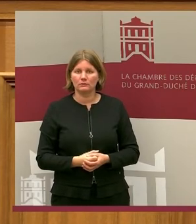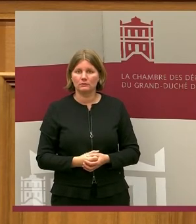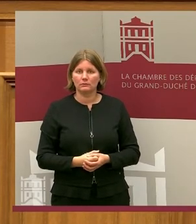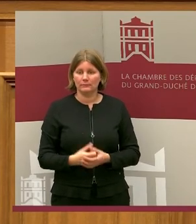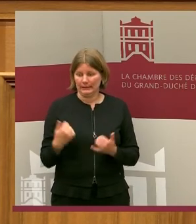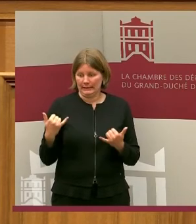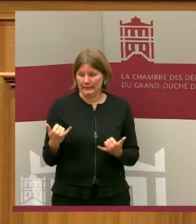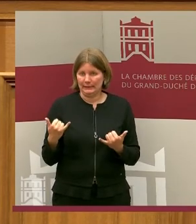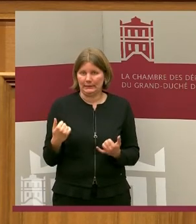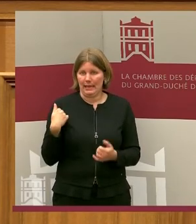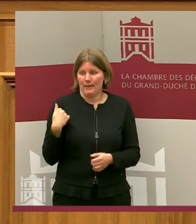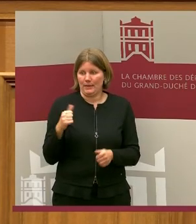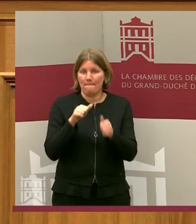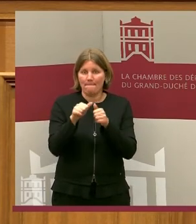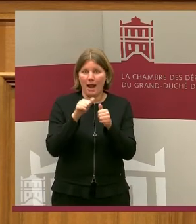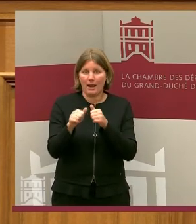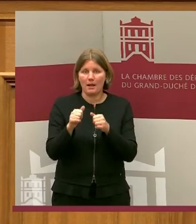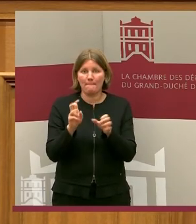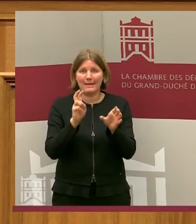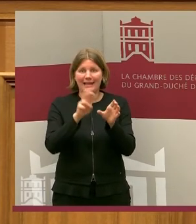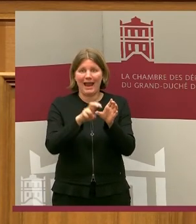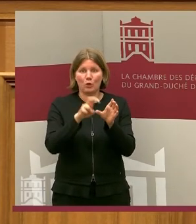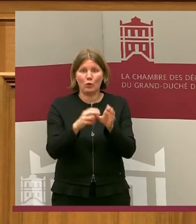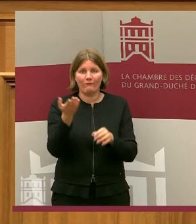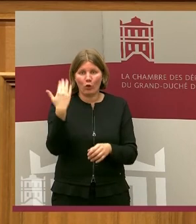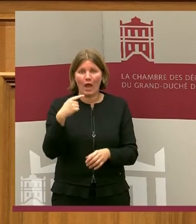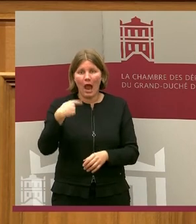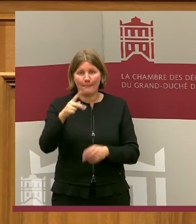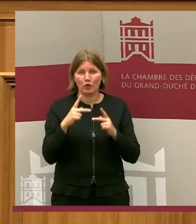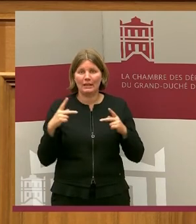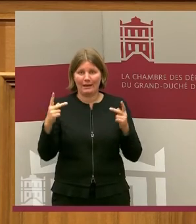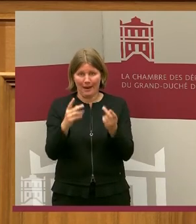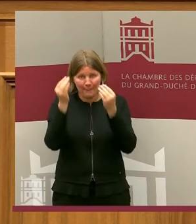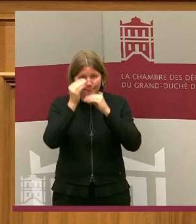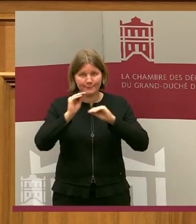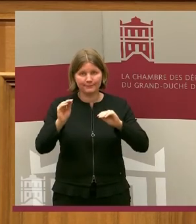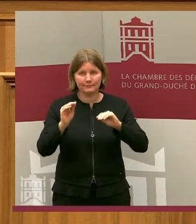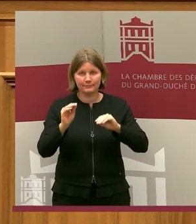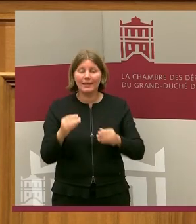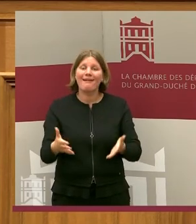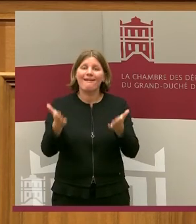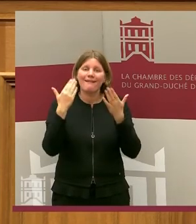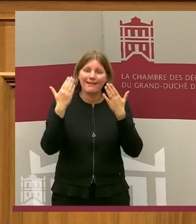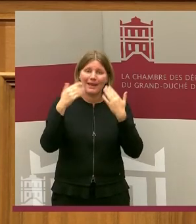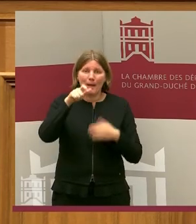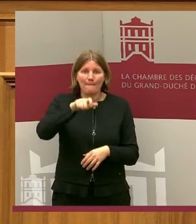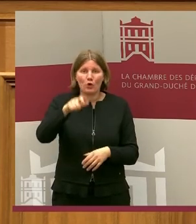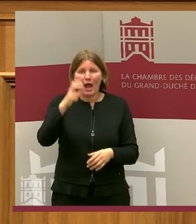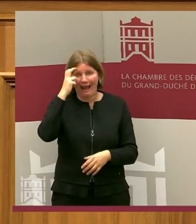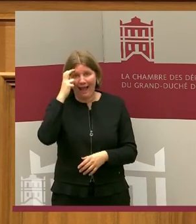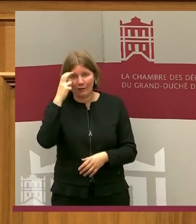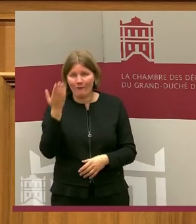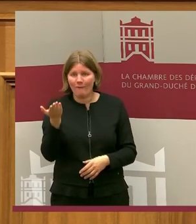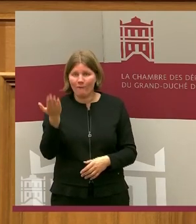teilweise der Bedeelung hier an der Chambre konnte auslösen. Und zwar der Klimabürgerrat, der vom Premierminister noch